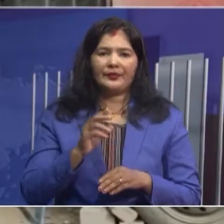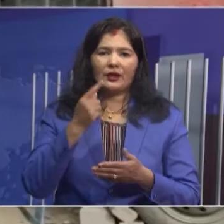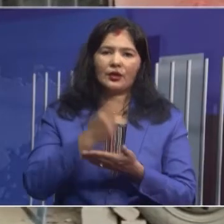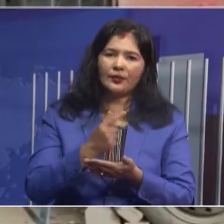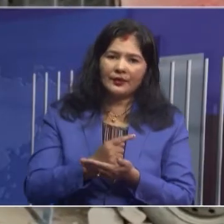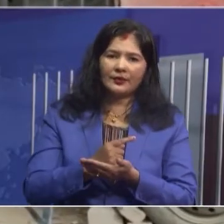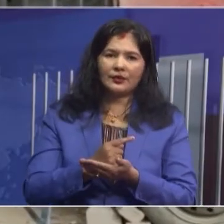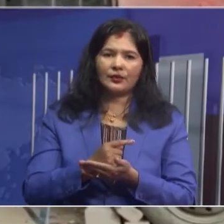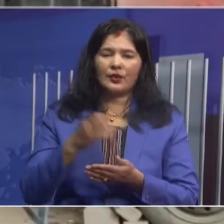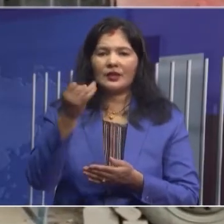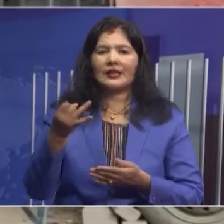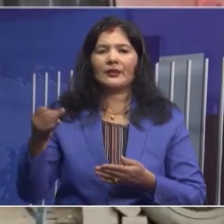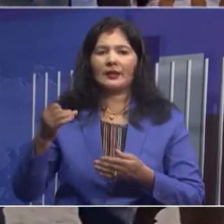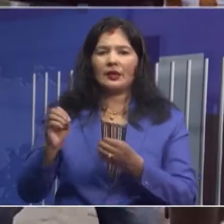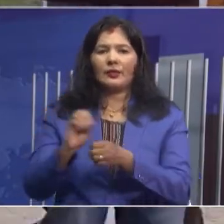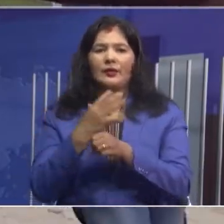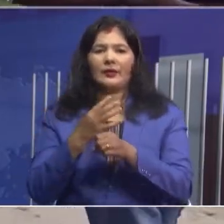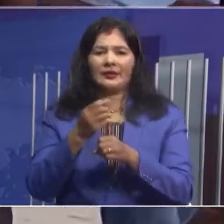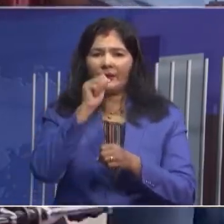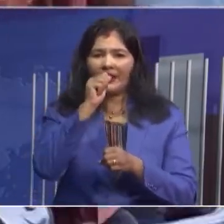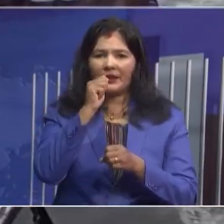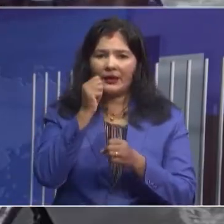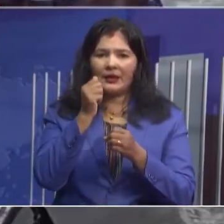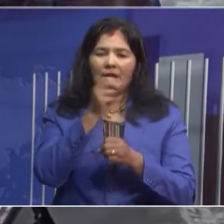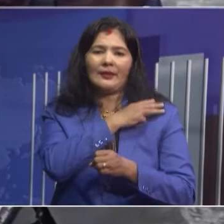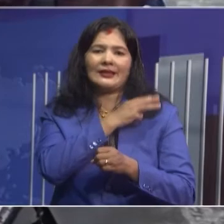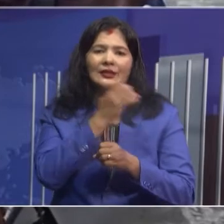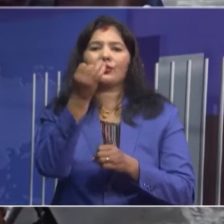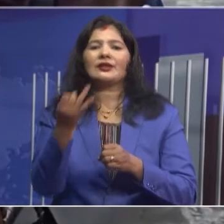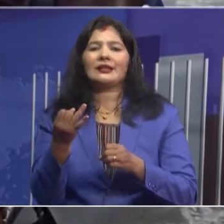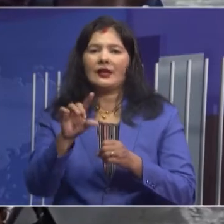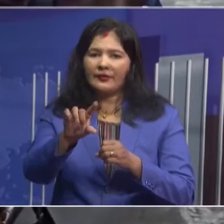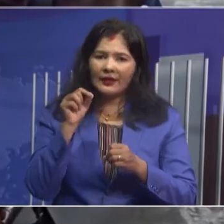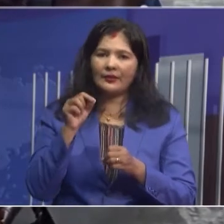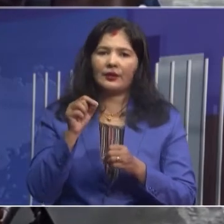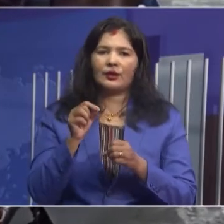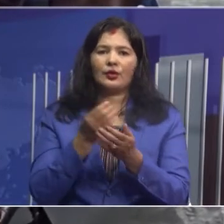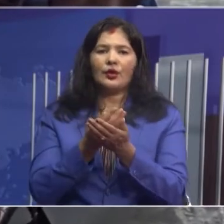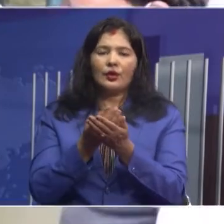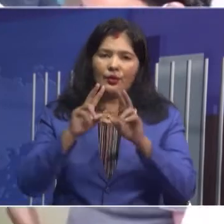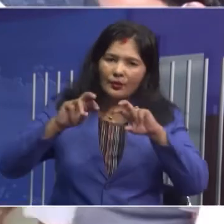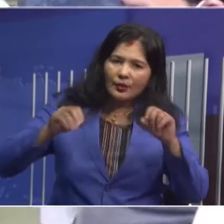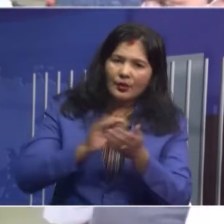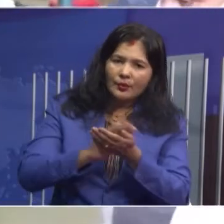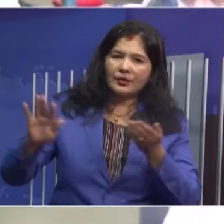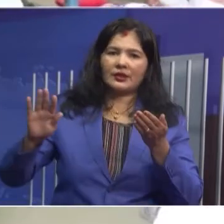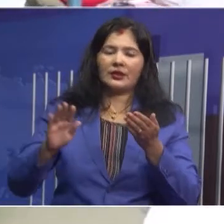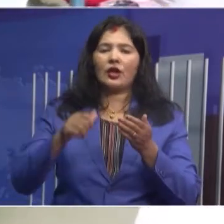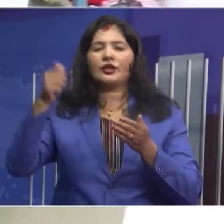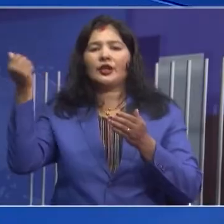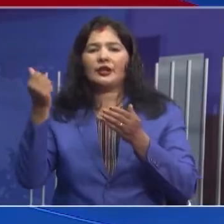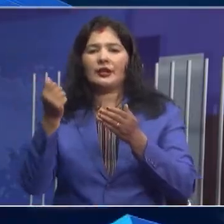कपिलवस्तुको झाडापखाला प्रभावित क्षेत्रको पिउने पानीमा मानव दिशामा पाइने जीवाणु फेला परेको पुष्टि। अन्य गाउँमा पनि प्रकोप फैलिँदै।